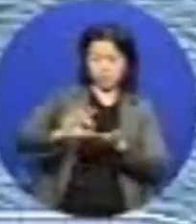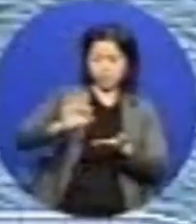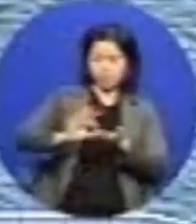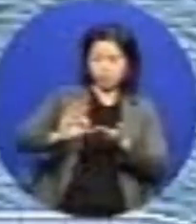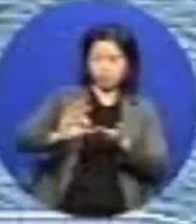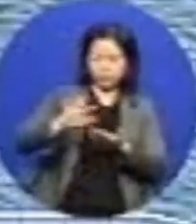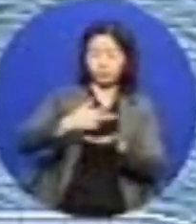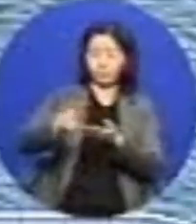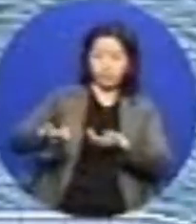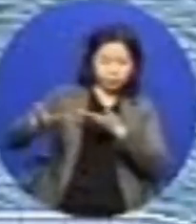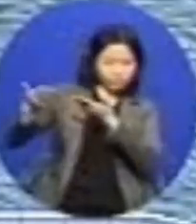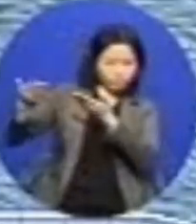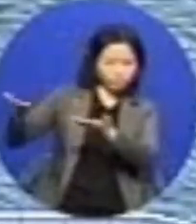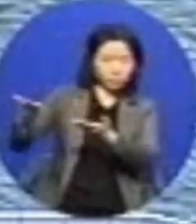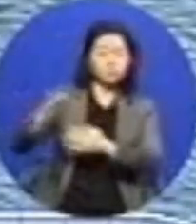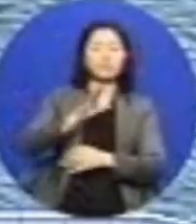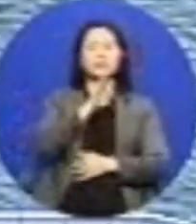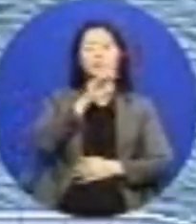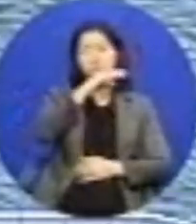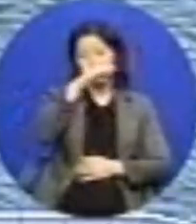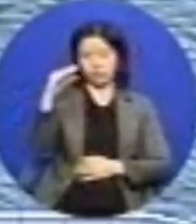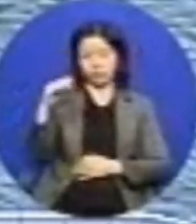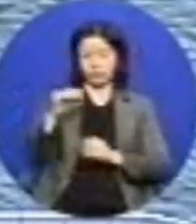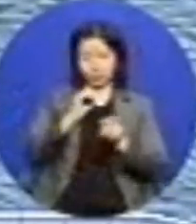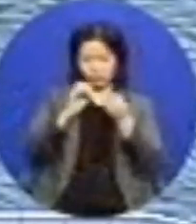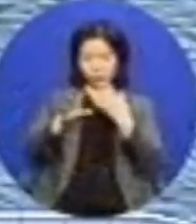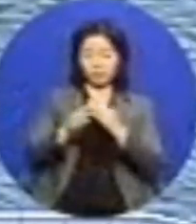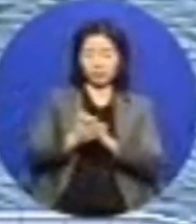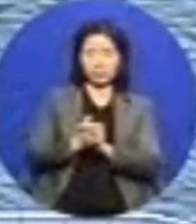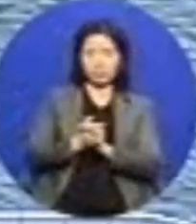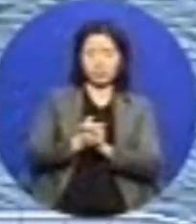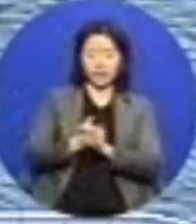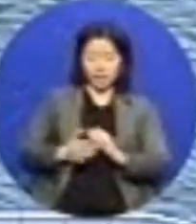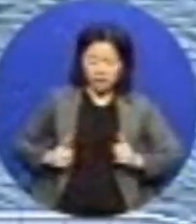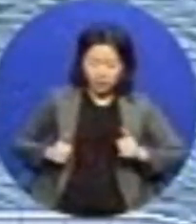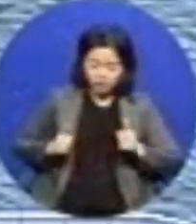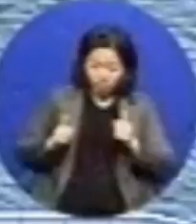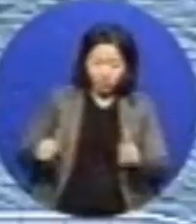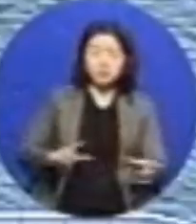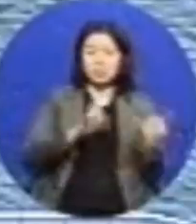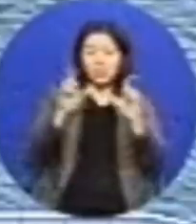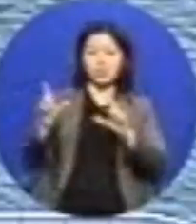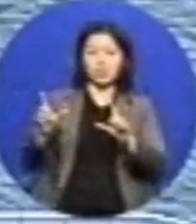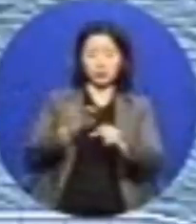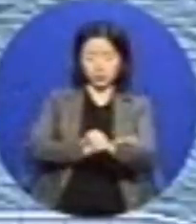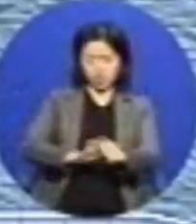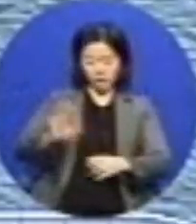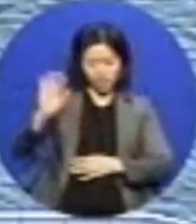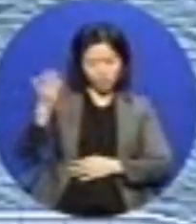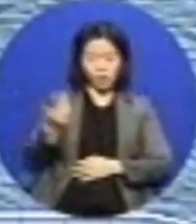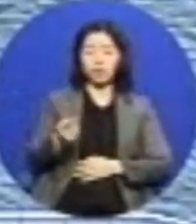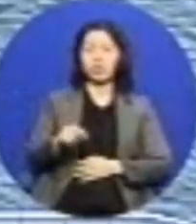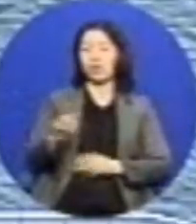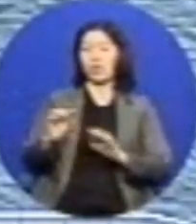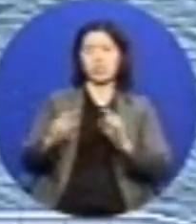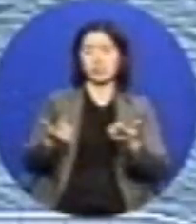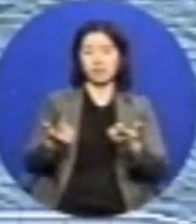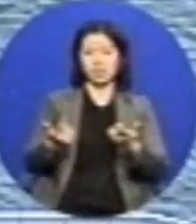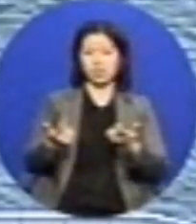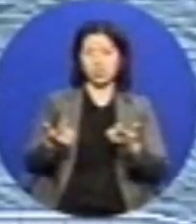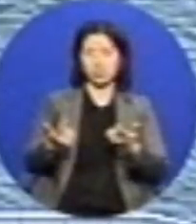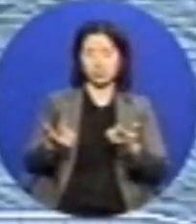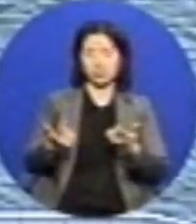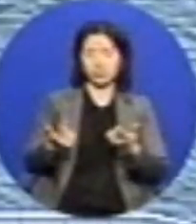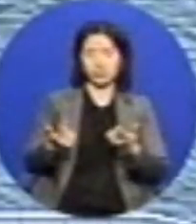내어 드리는 것이 정답 입니다 열심히 산다고 만다 잘되는 거 아니잖아요 자